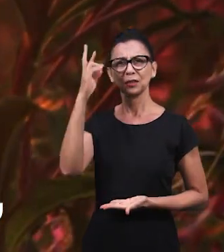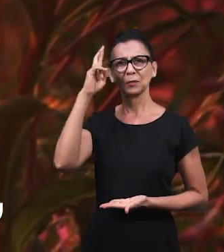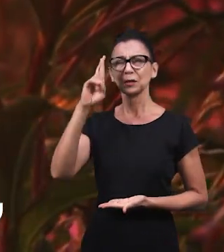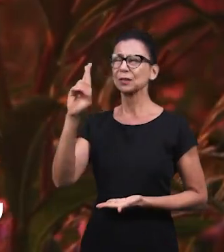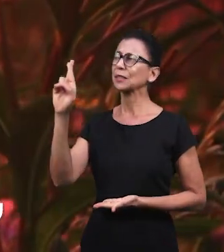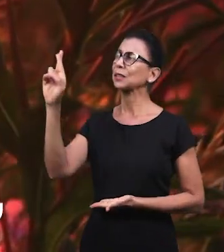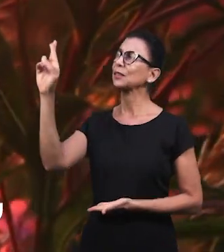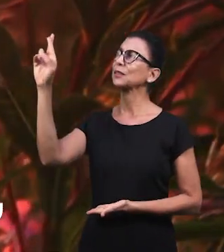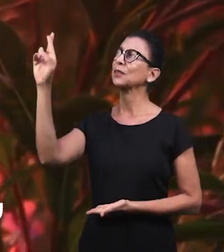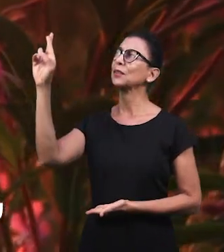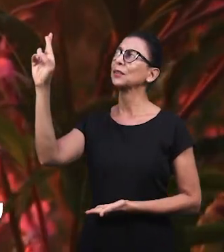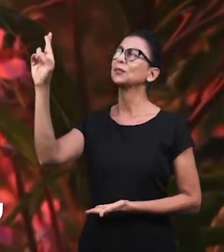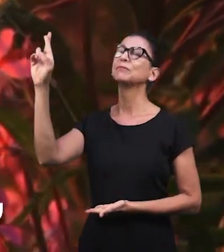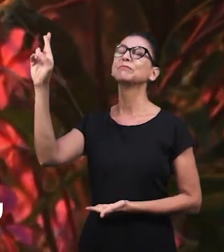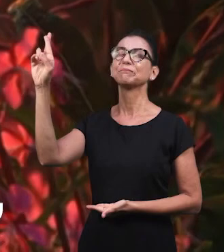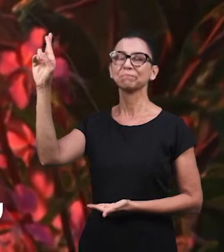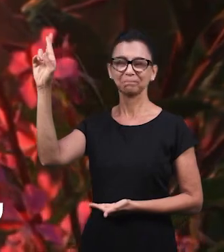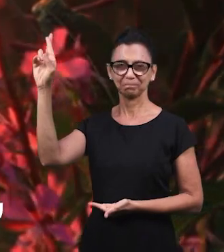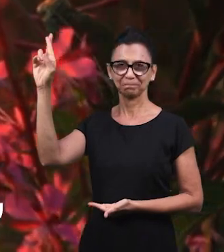с Иисусом.